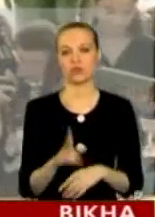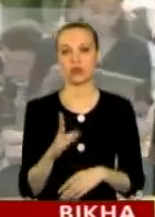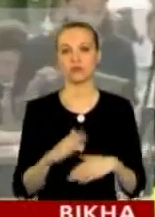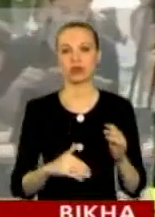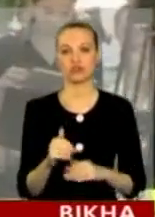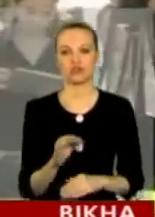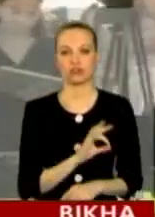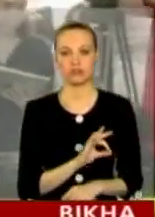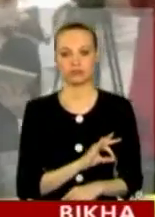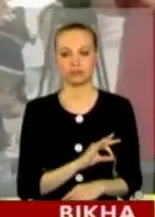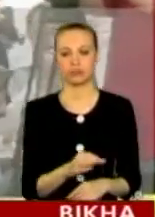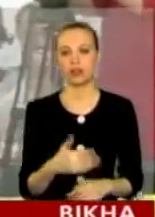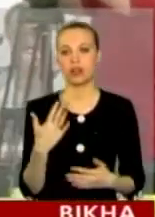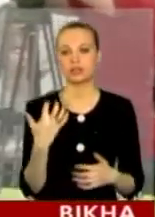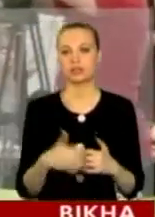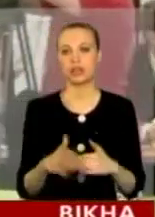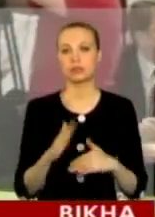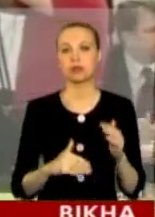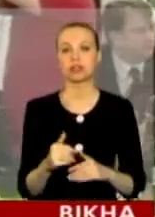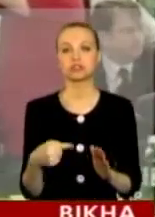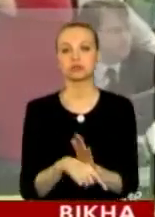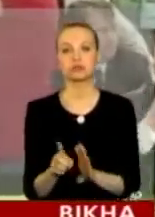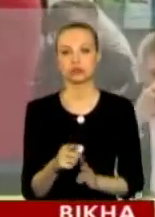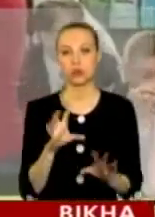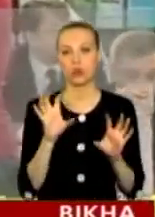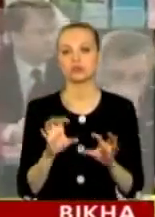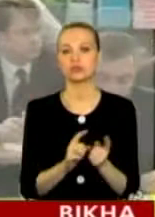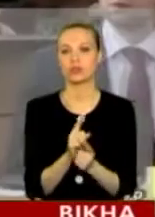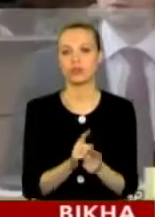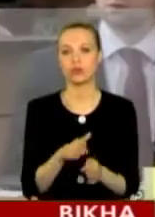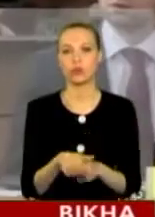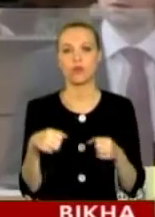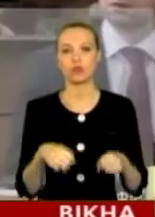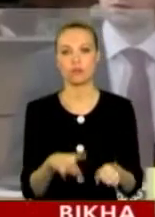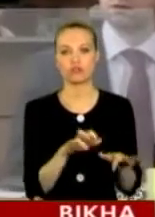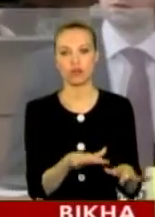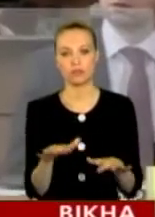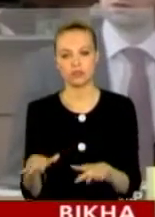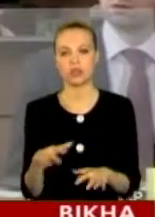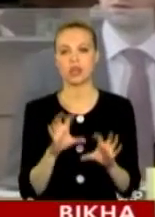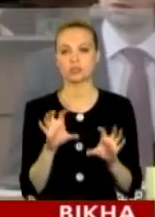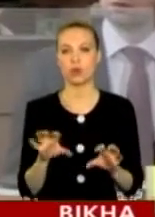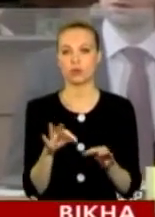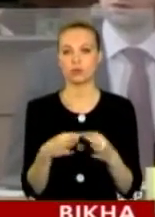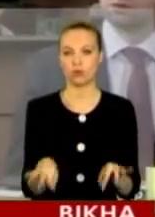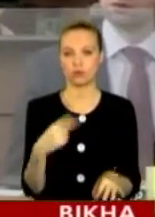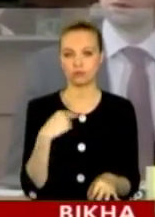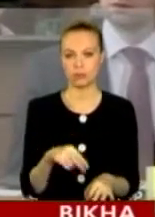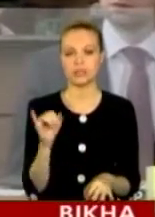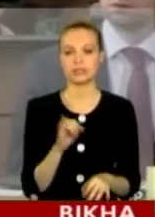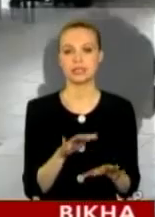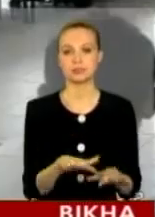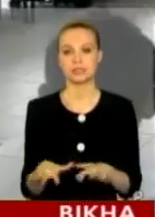практическим шагам. Серед практичних кроків – конституційна реформа, повноваження на місцях, закони про амністію і місцеві